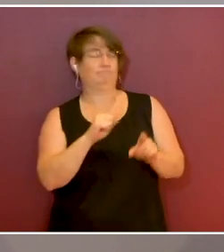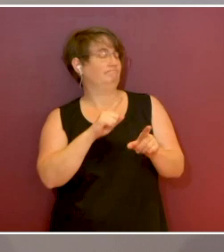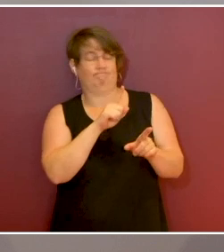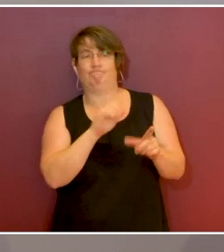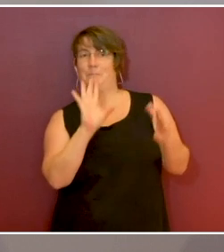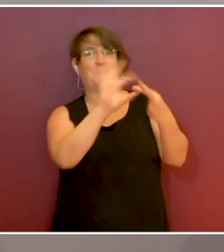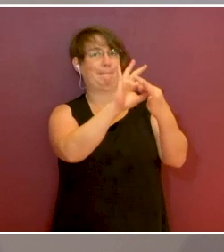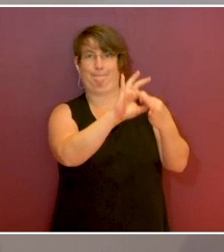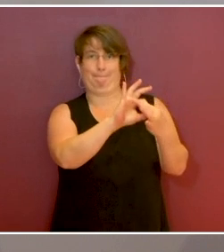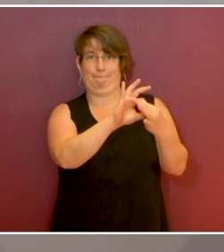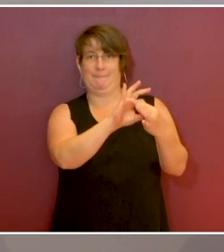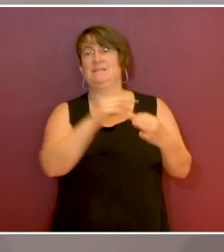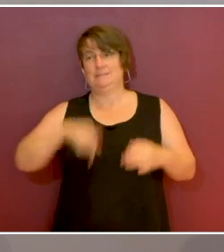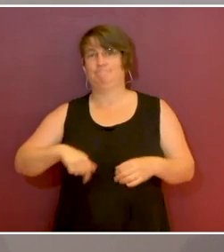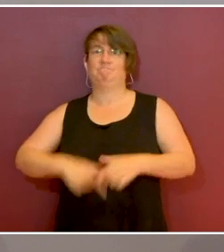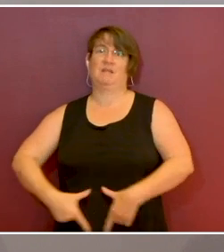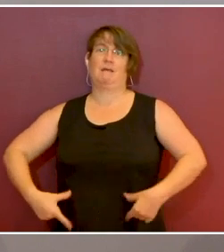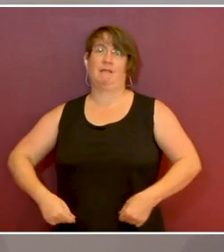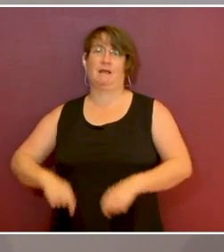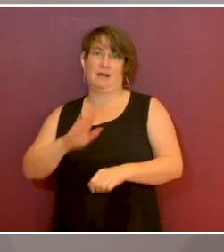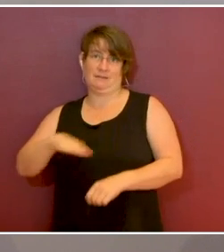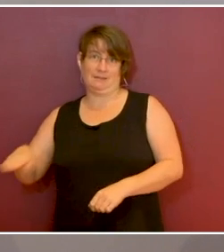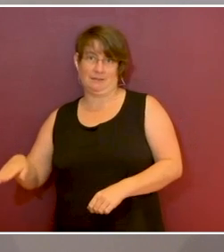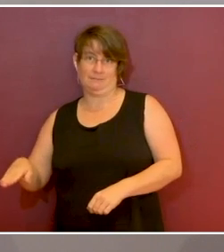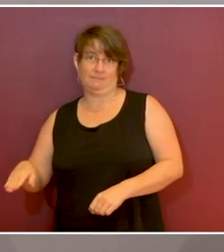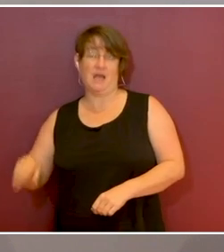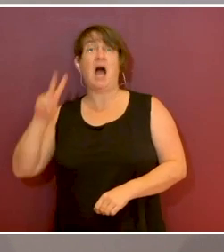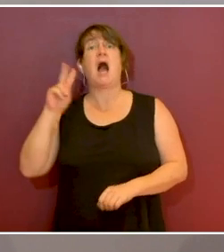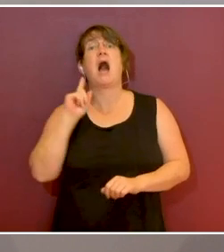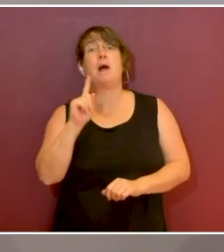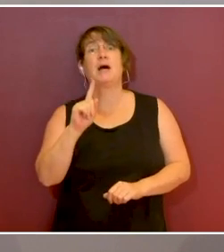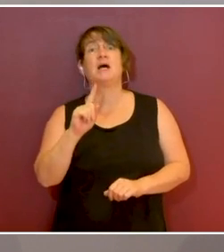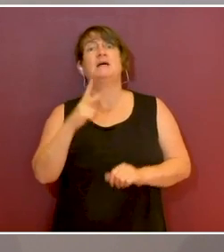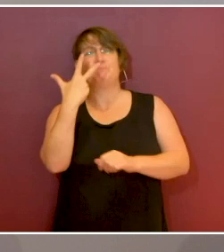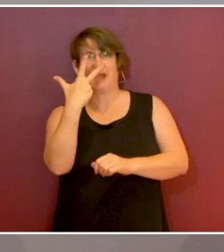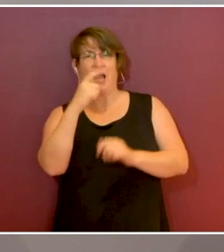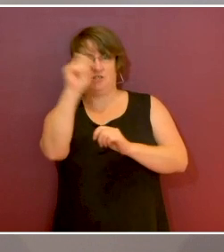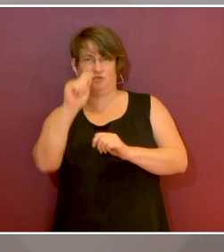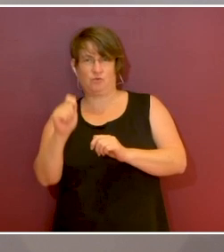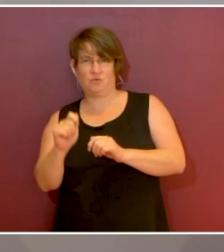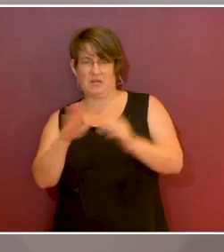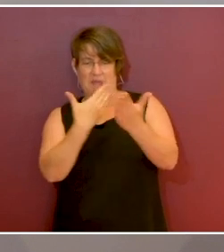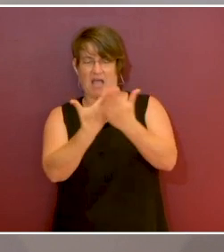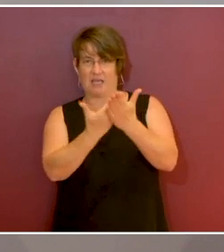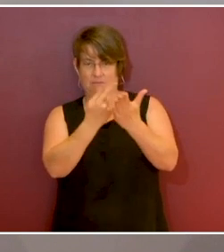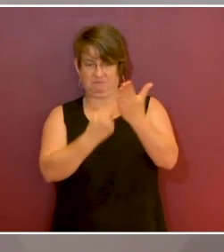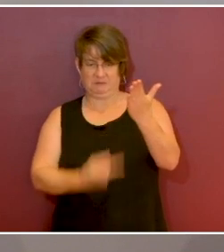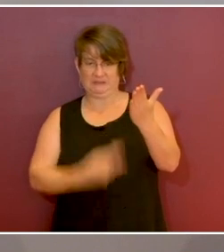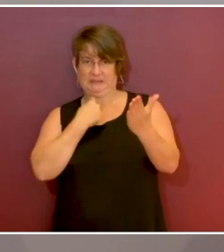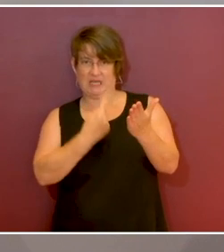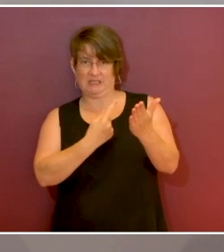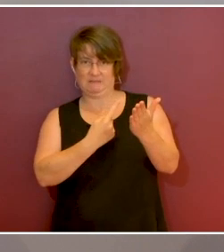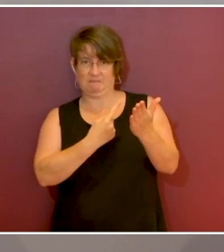man eigentlich daraus ziehen kann aus allen drei Studien ist, dass die Häufigkeit von Infektionen in dem Alter